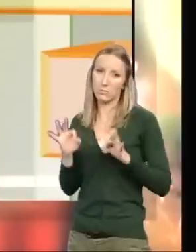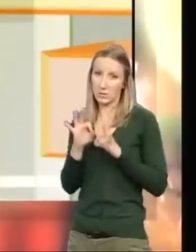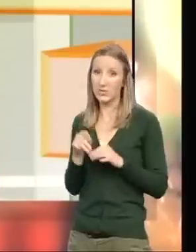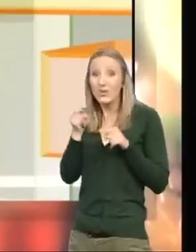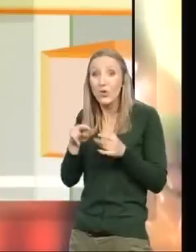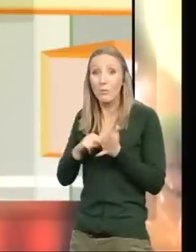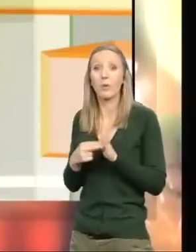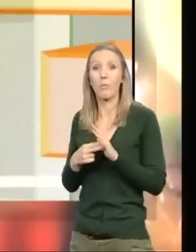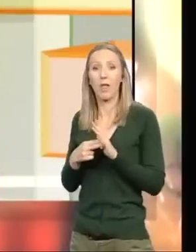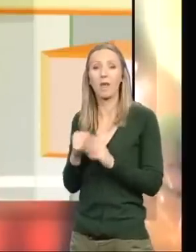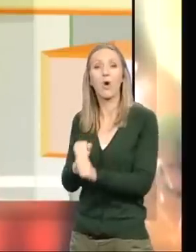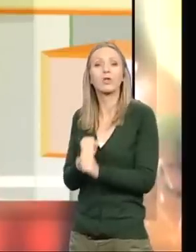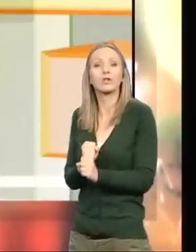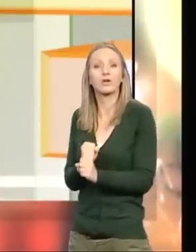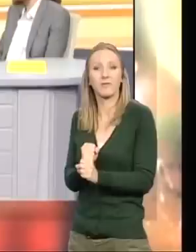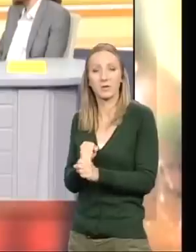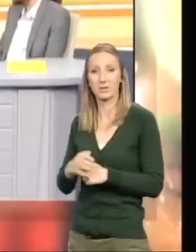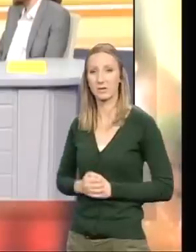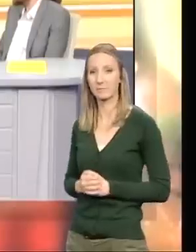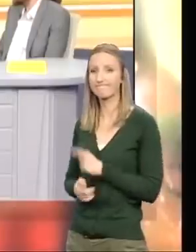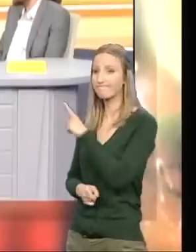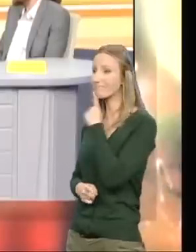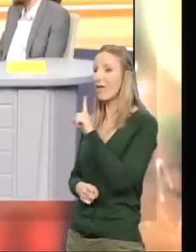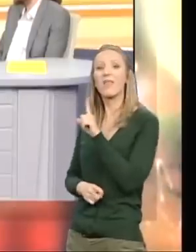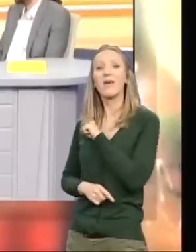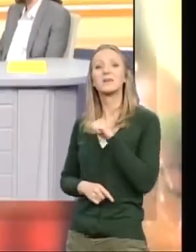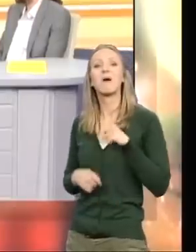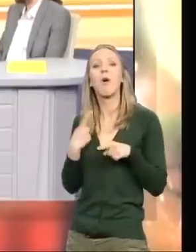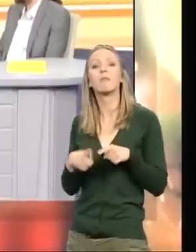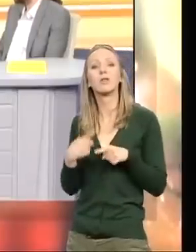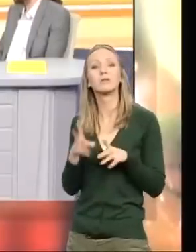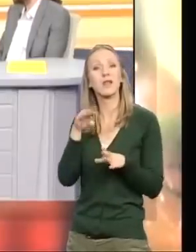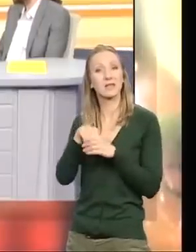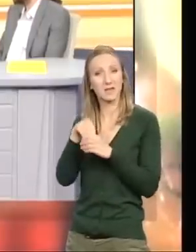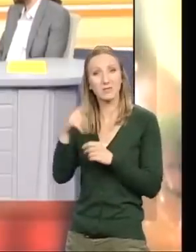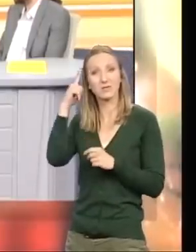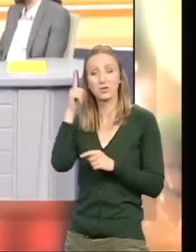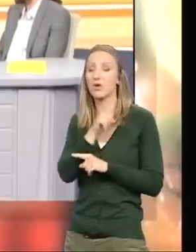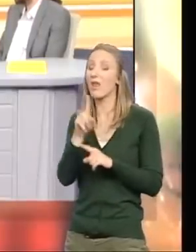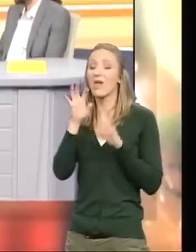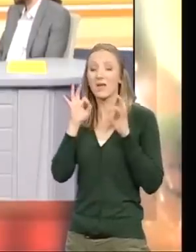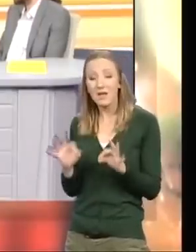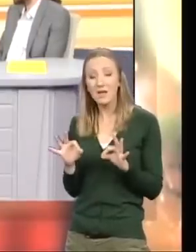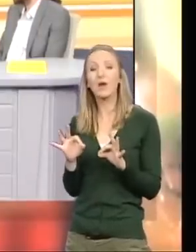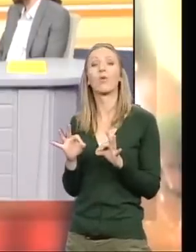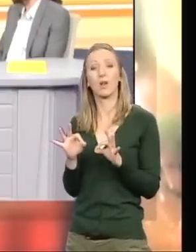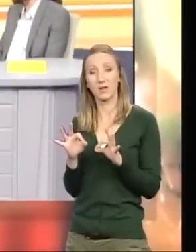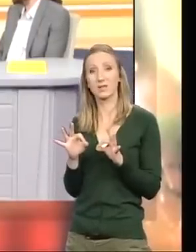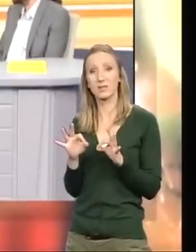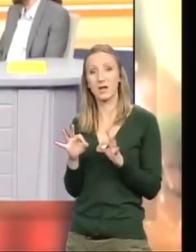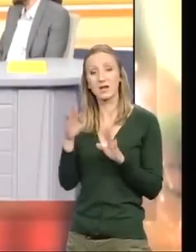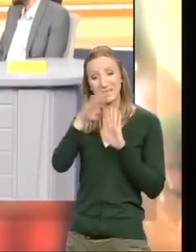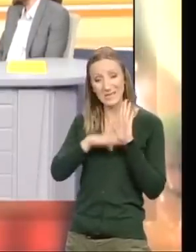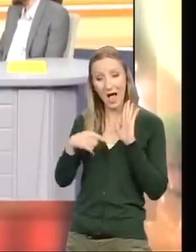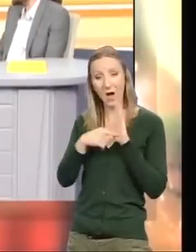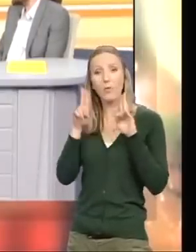je taj problem održivosti. Znači ne samo nedostatak stanova, čak i neregulisanost zakonske mogućnosti